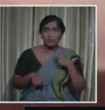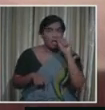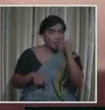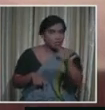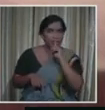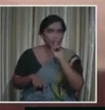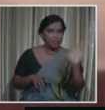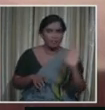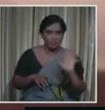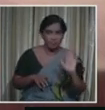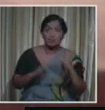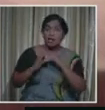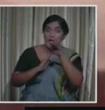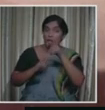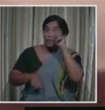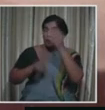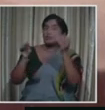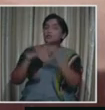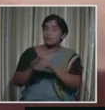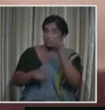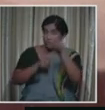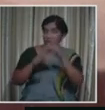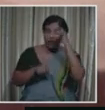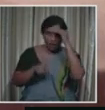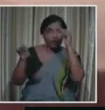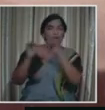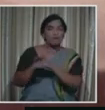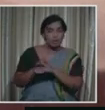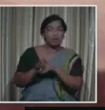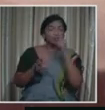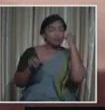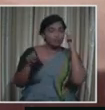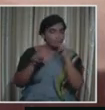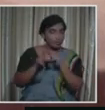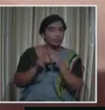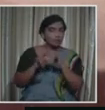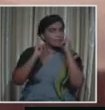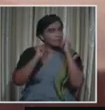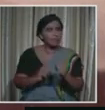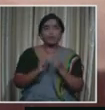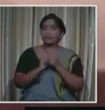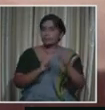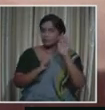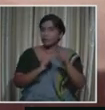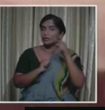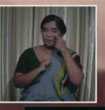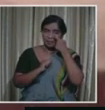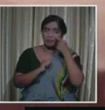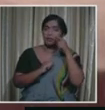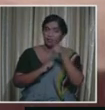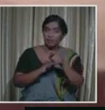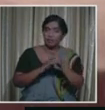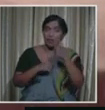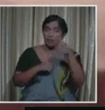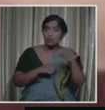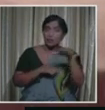නෑ මම කිව්වේ ගම් මට්ටමින් සම්බන්ධ වෙච්ච තමුන්නාන්සලගේ නායකයෝ ඉන්නවා ඒ සම්බන්ධයෙන් මොකද මේක ඉතාම නරක නරකට ගිහිල්ලා තියෙන තමුන්නාන්සලා තමුන්නාන්සලාට හොඳ